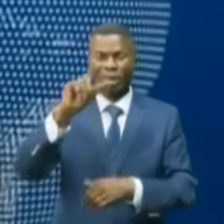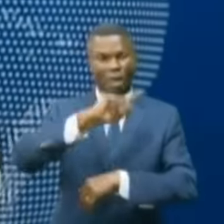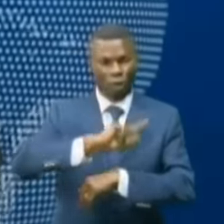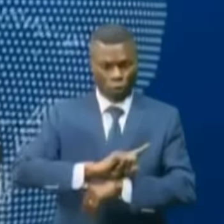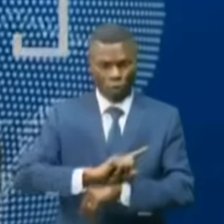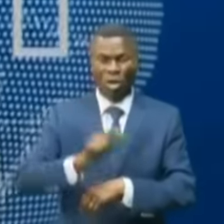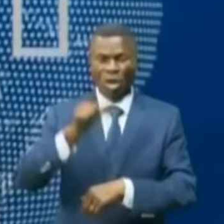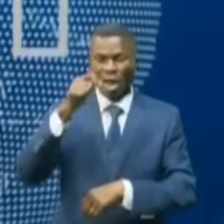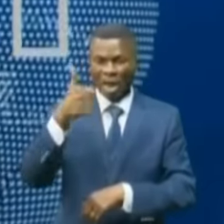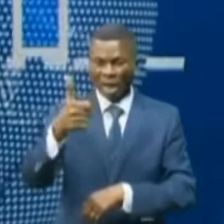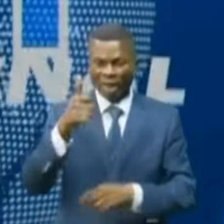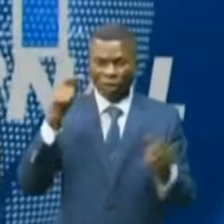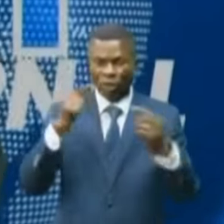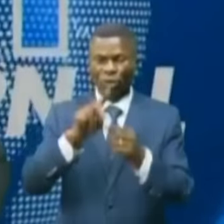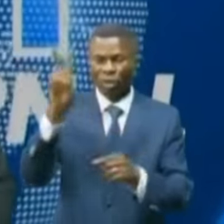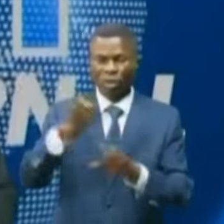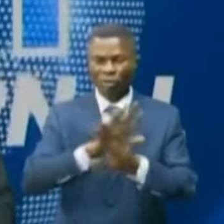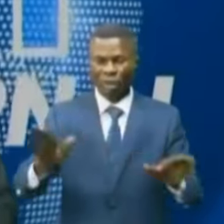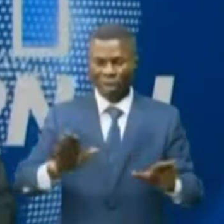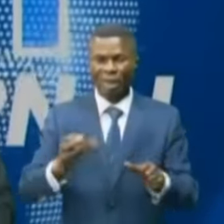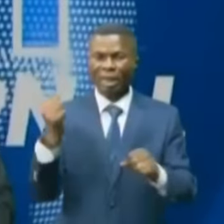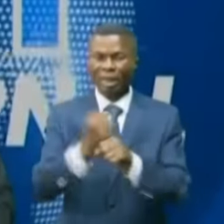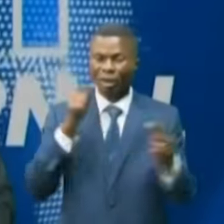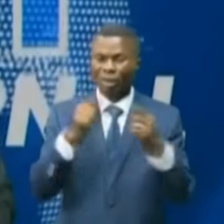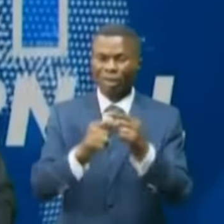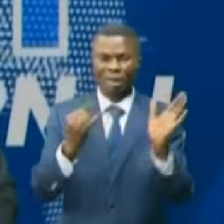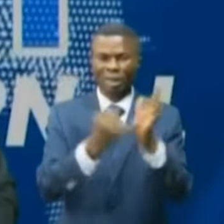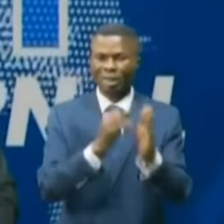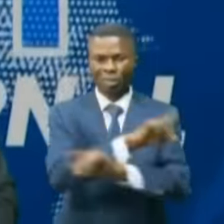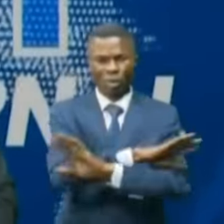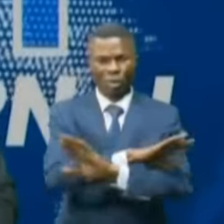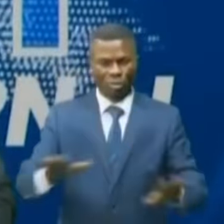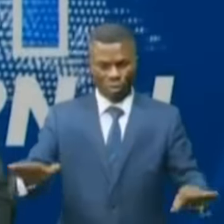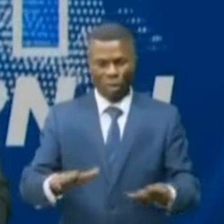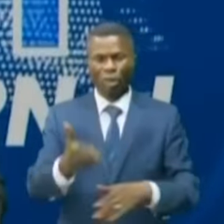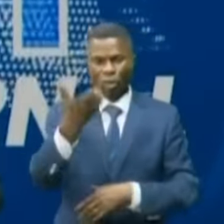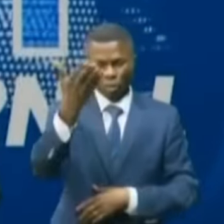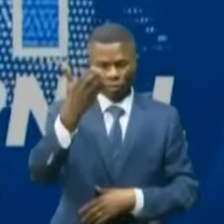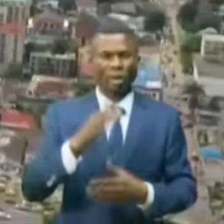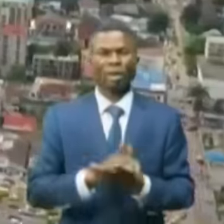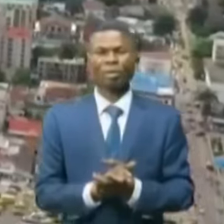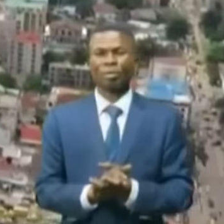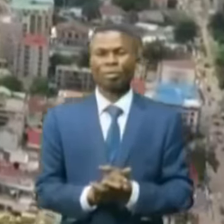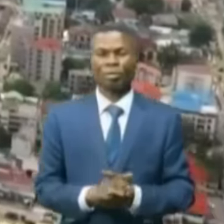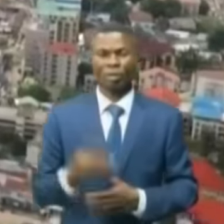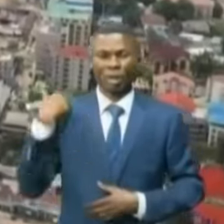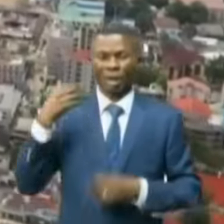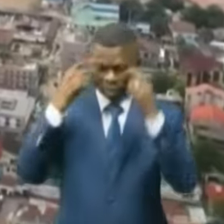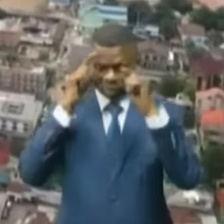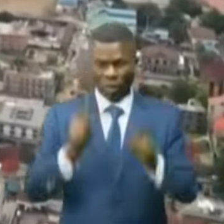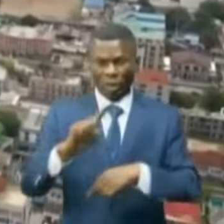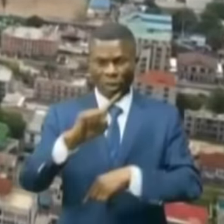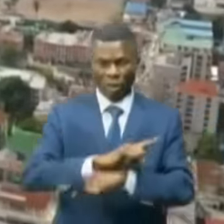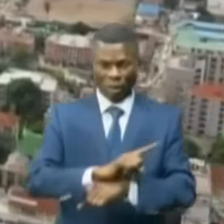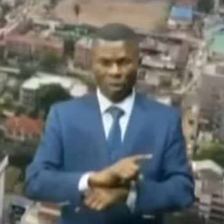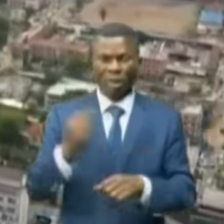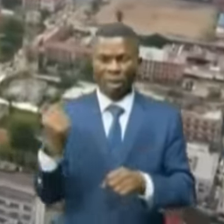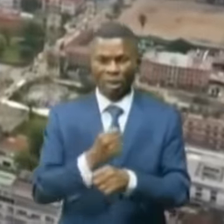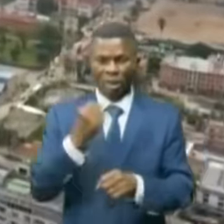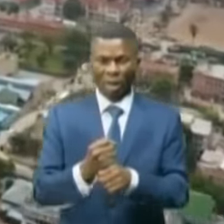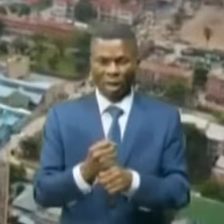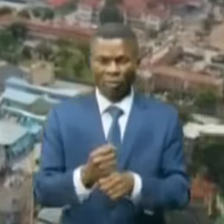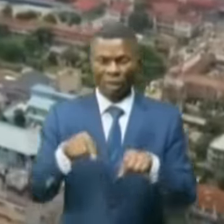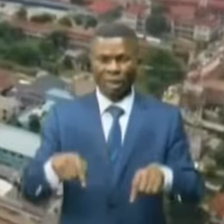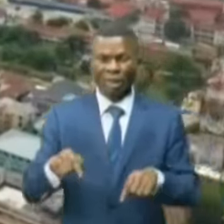diversement appréciée au sein de l'opinion. Micro-trottoir de Oscar Mbalkaïch. Les jours ouvrables pour les